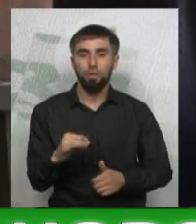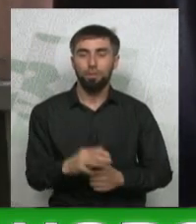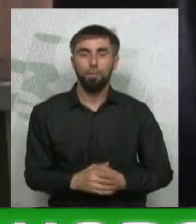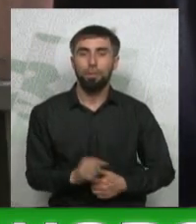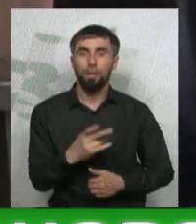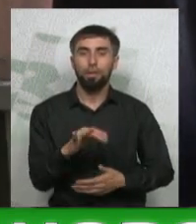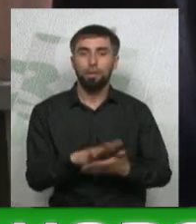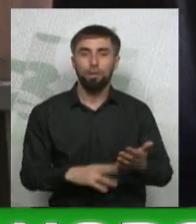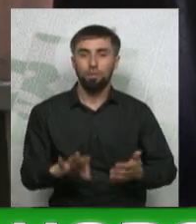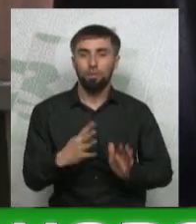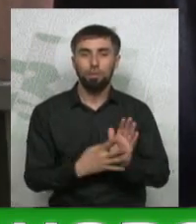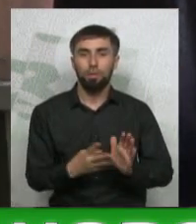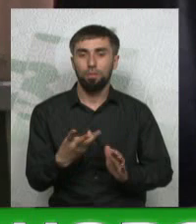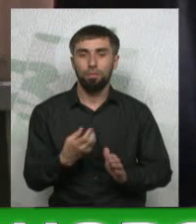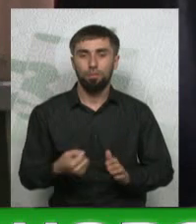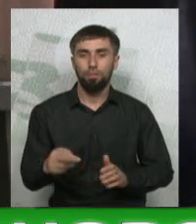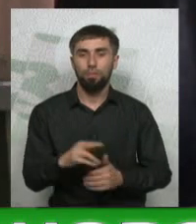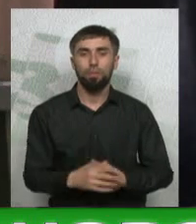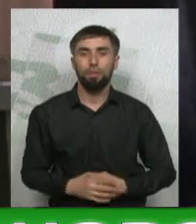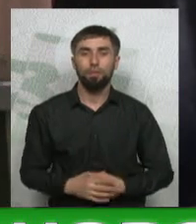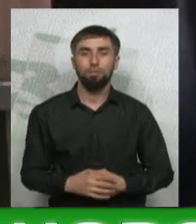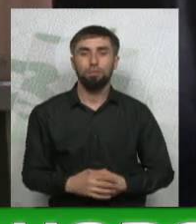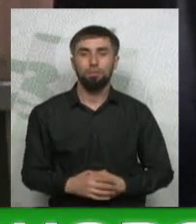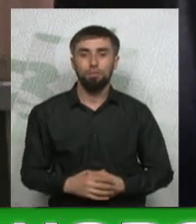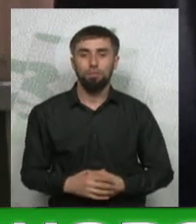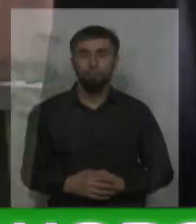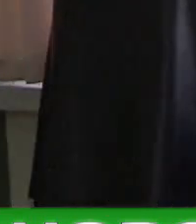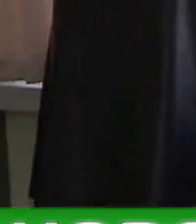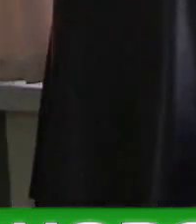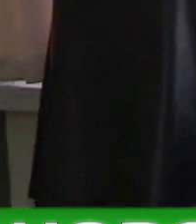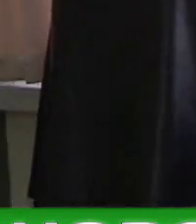Акция продлится до 9 мая. Малика Измайлова, Магомед Доскиев, Новости 24.